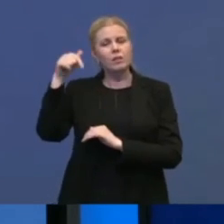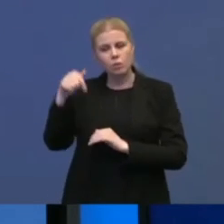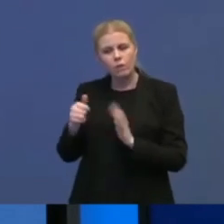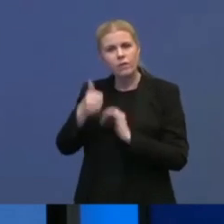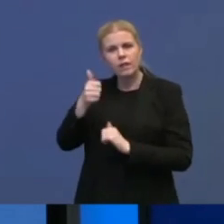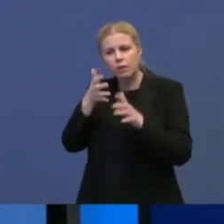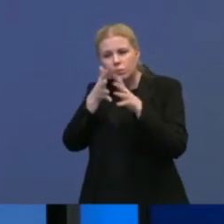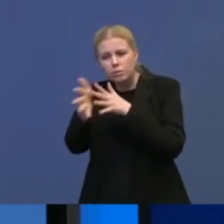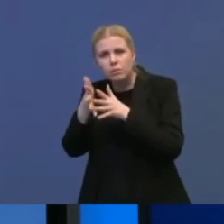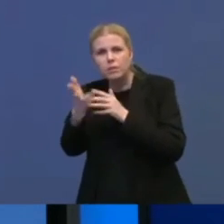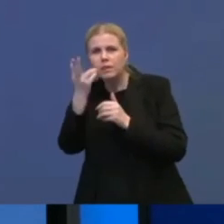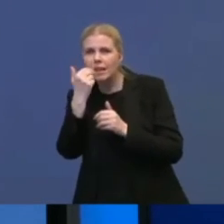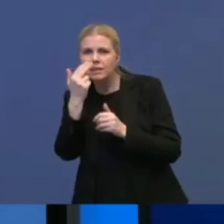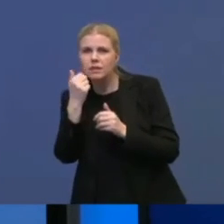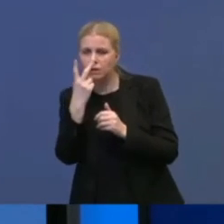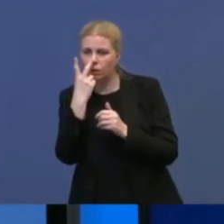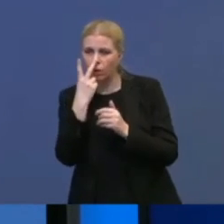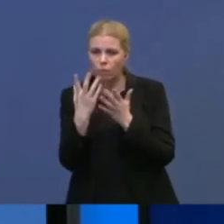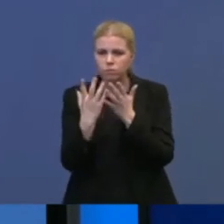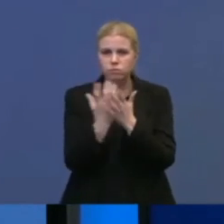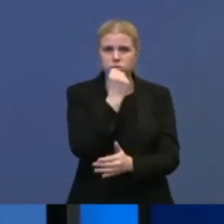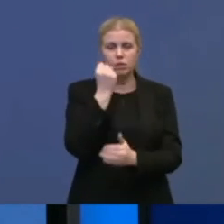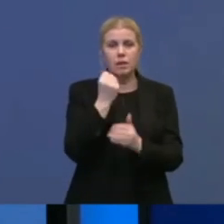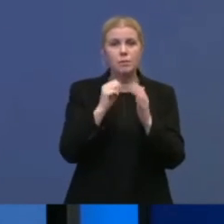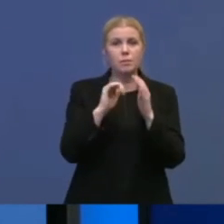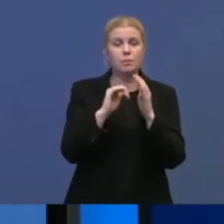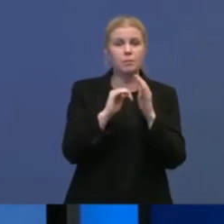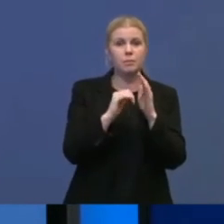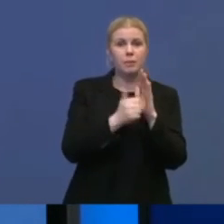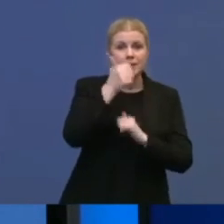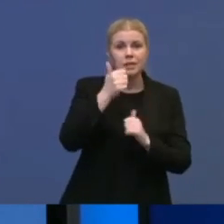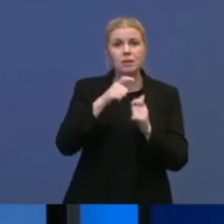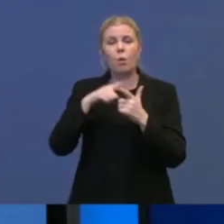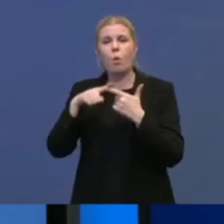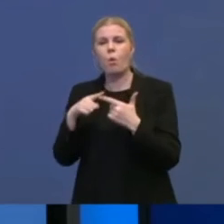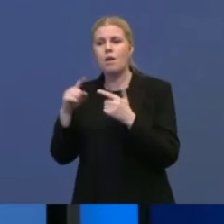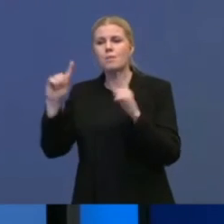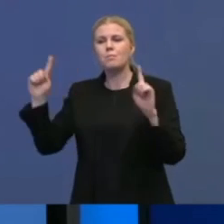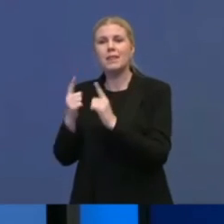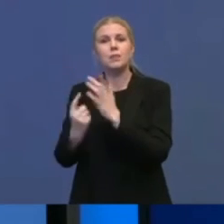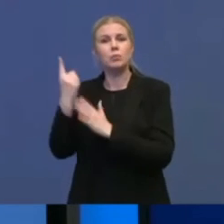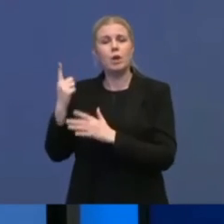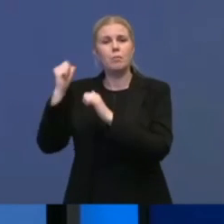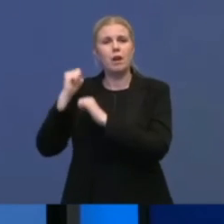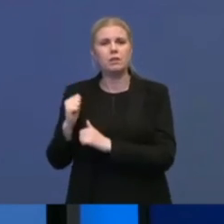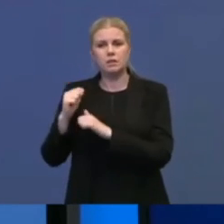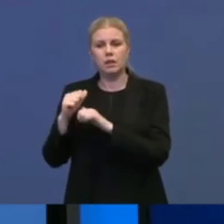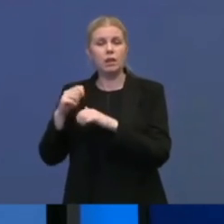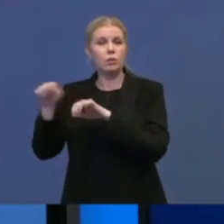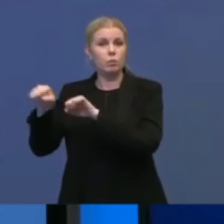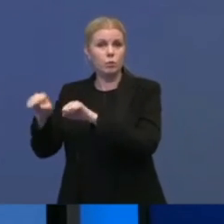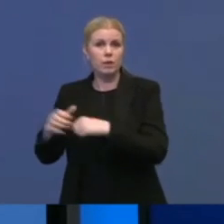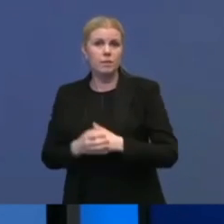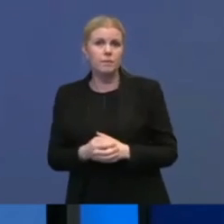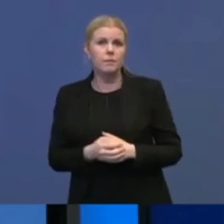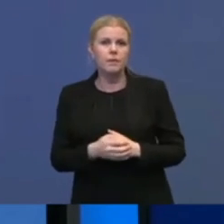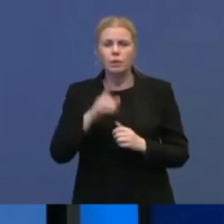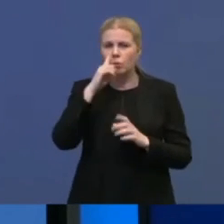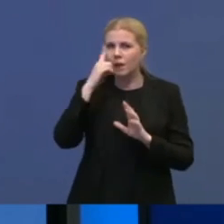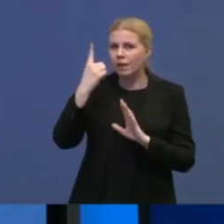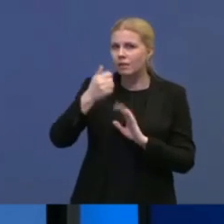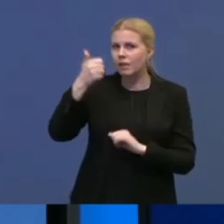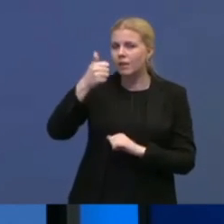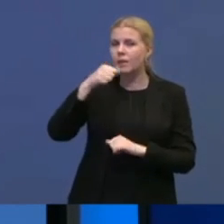kalakadistu nasareeso, wa mihimi in isparista laga lego midwahtarta, ulaeska ugu yarnaku